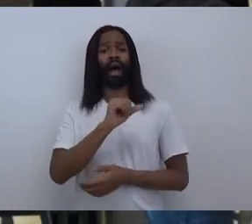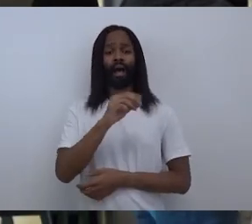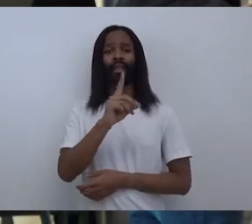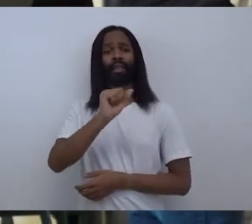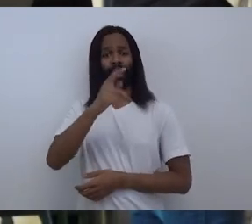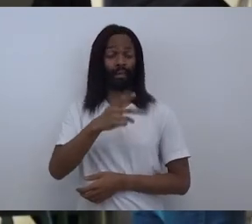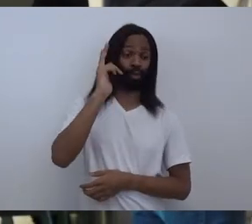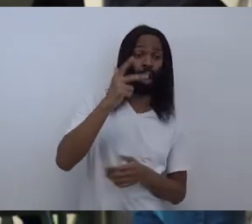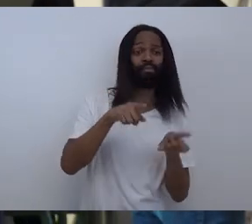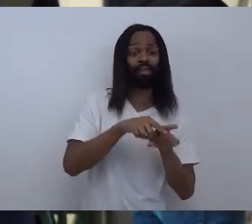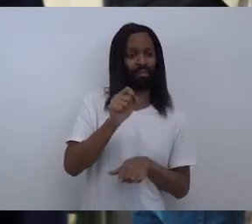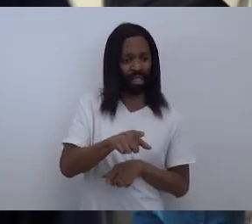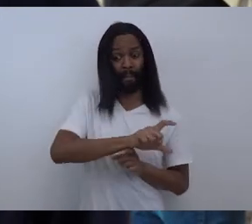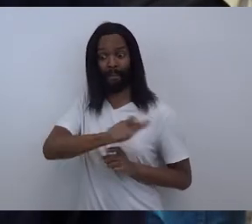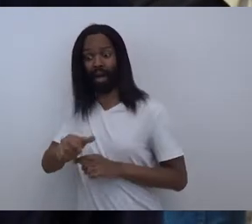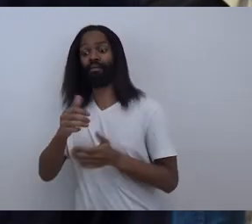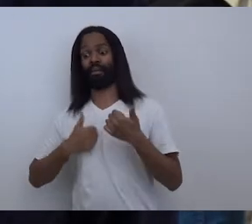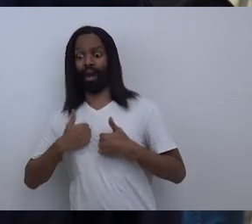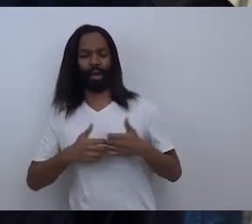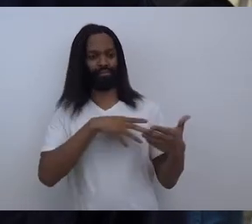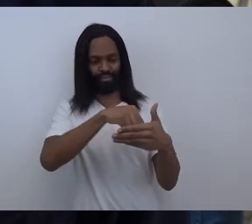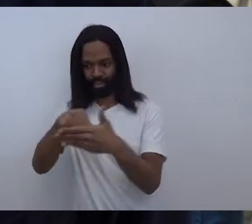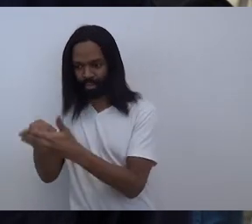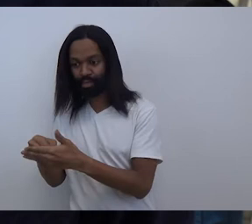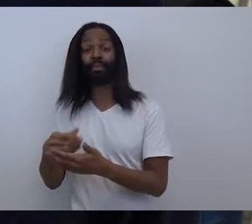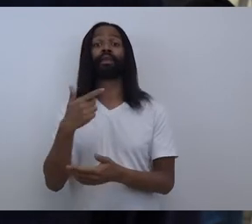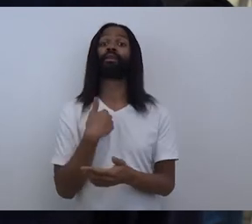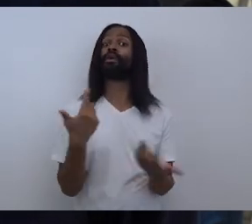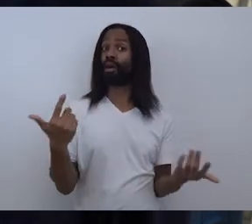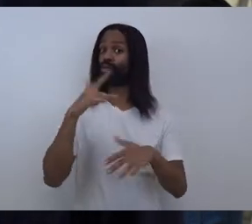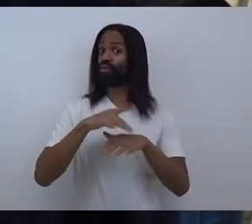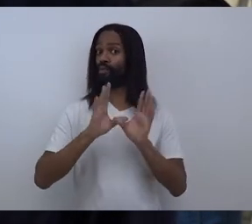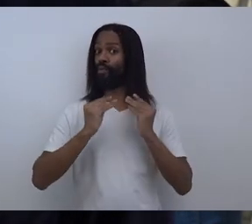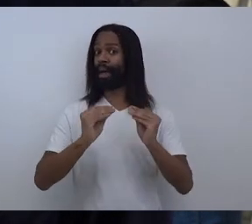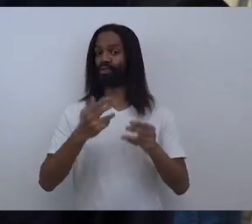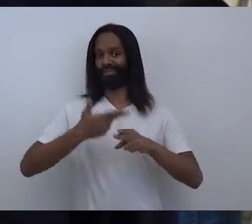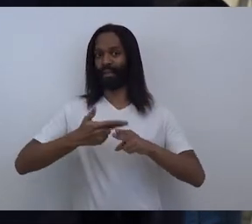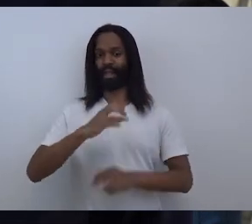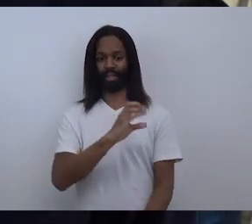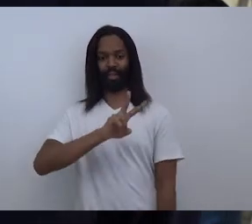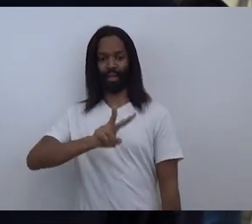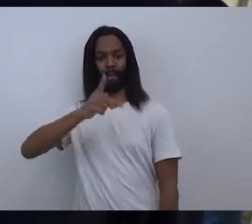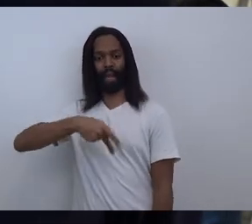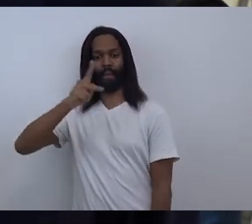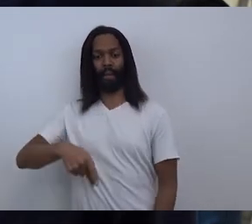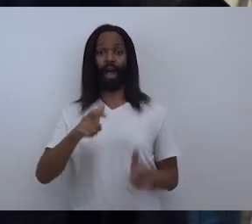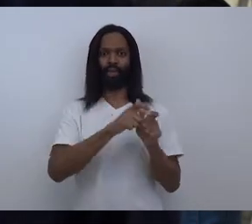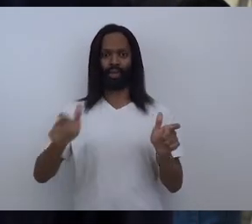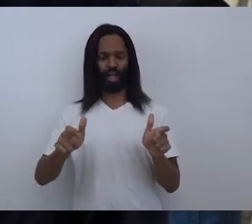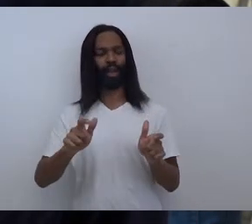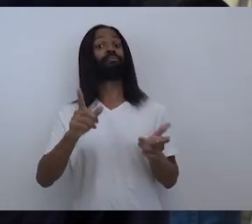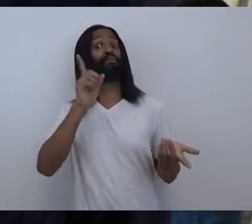de l'ADAP de Troyes, de Metz et de l'AFPA. J'ai fait un CVPP industriel pour savoir si j'avais les capacités